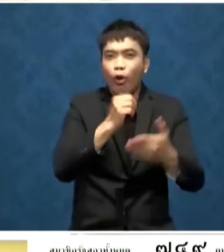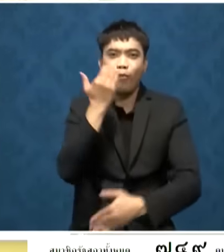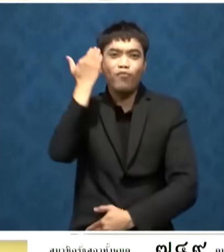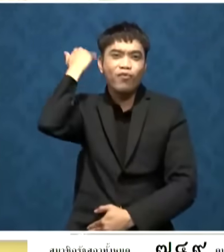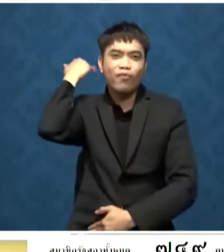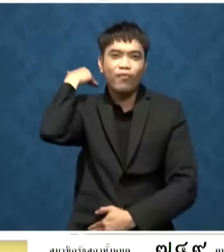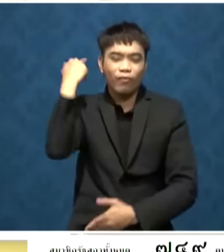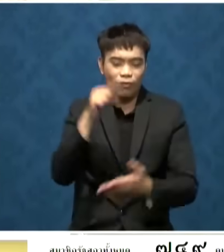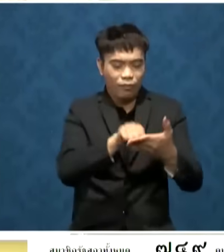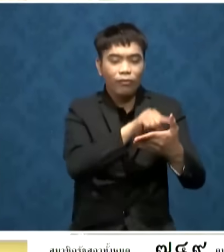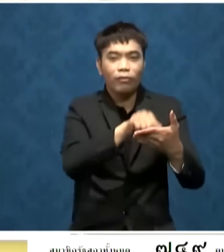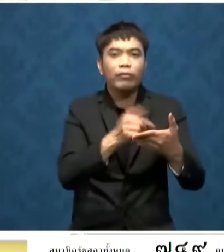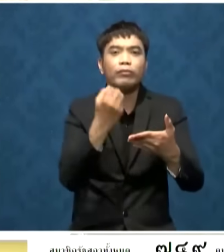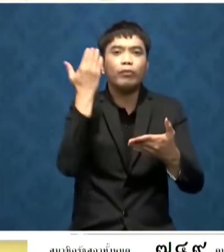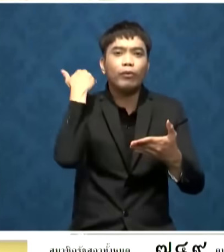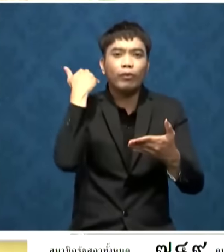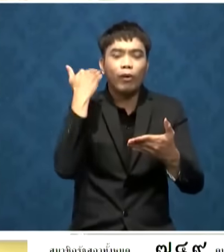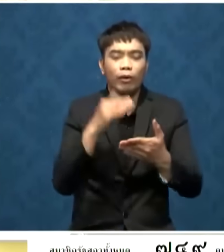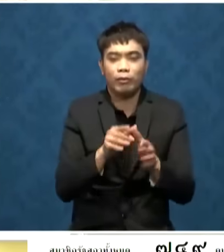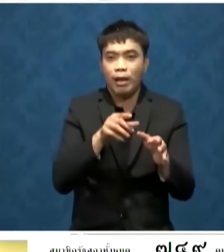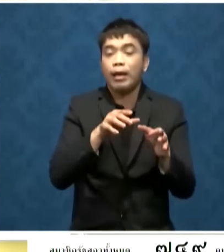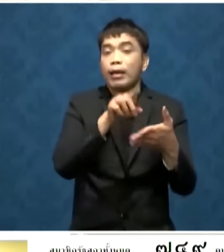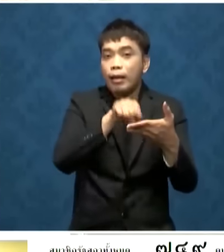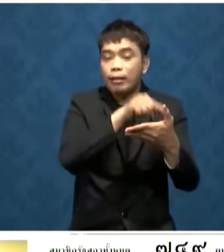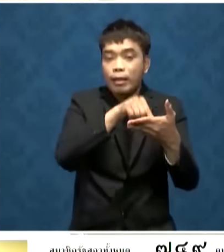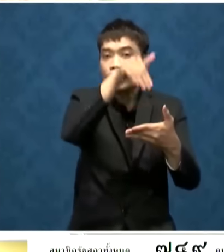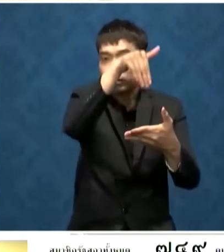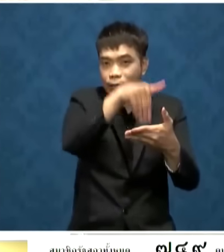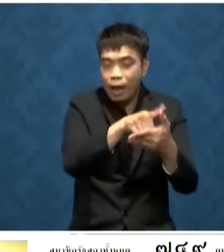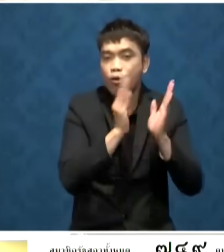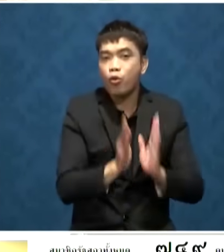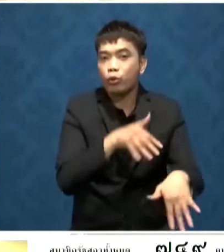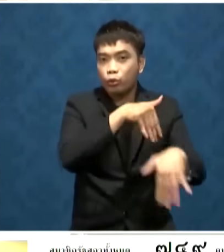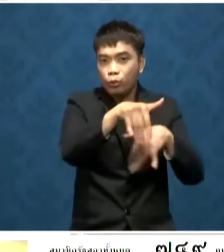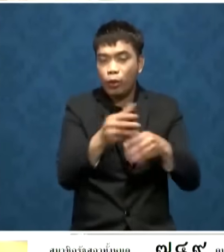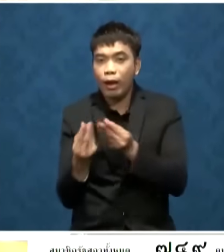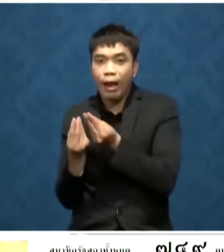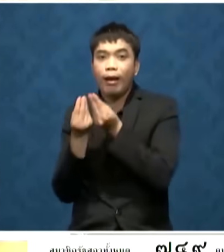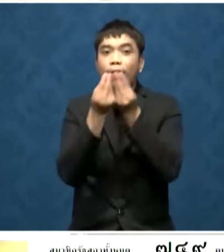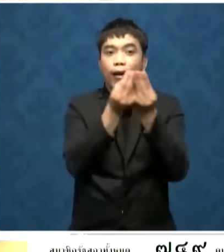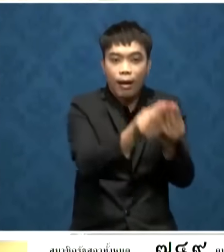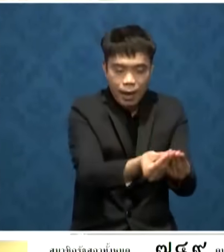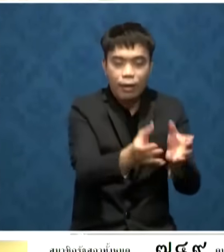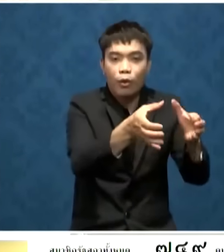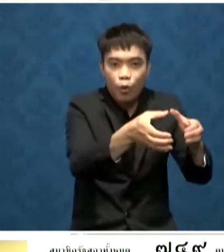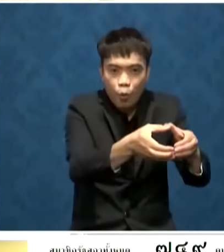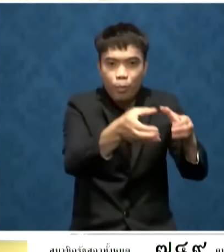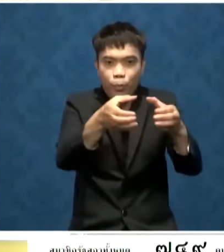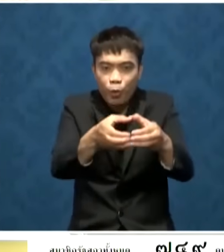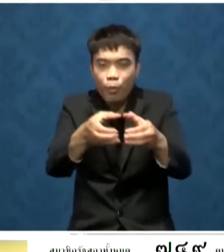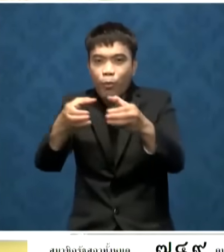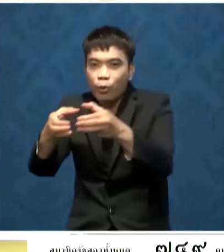มาเป็นการเลือกตั้งที่พี่น้องประชาชนให้คะแนนเลือกแต่ละพรรคการเมืองมาเรียบร้อย